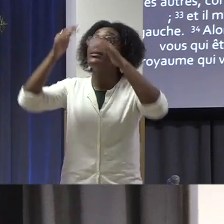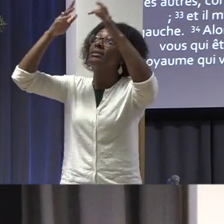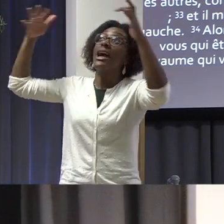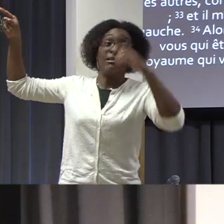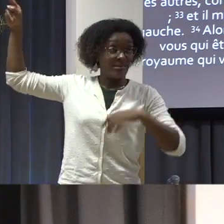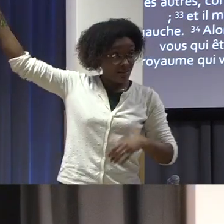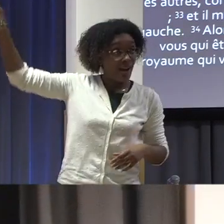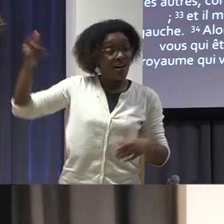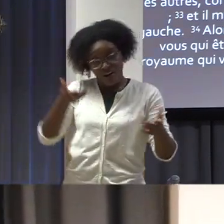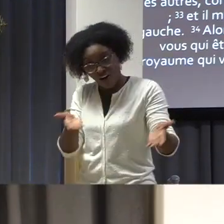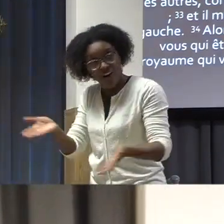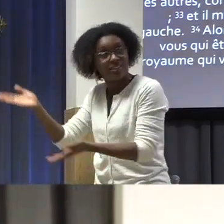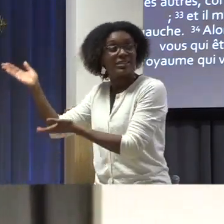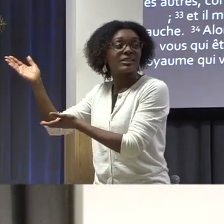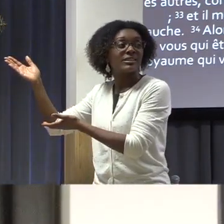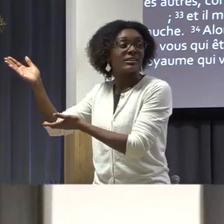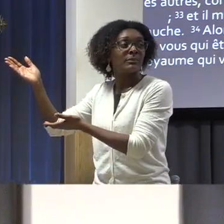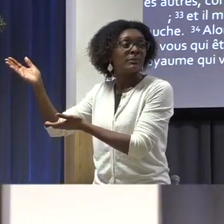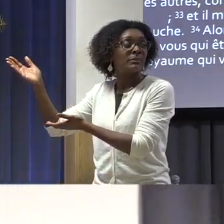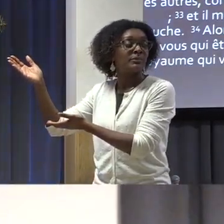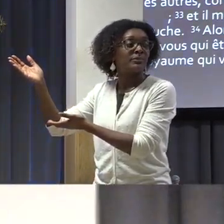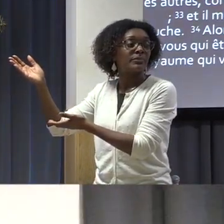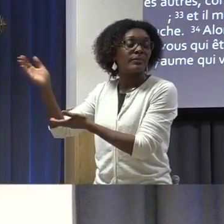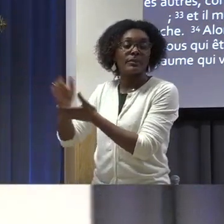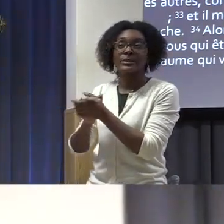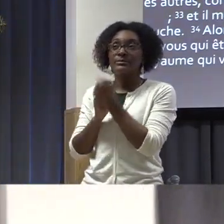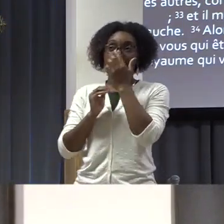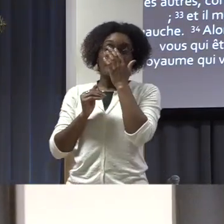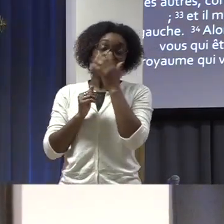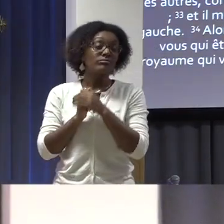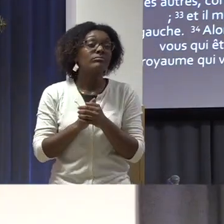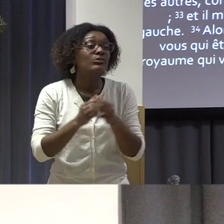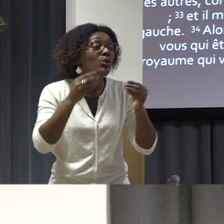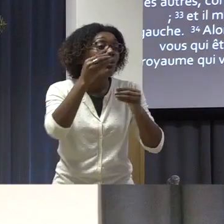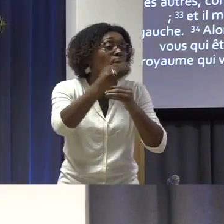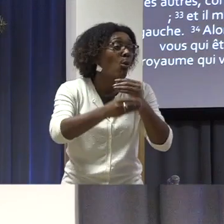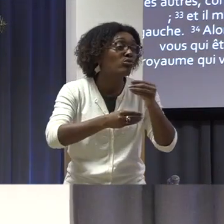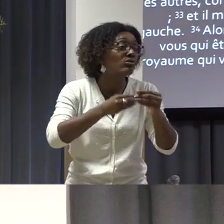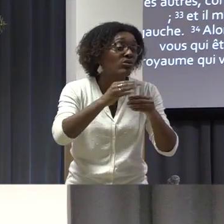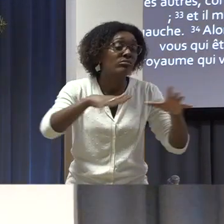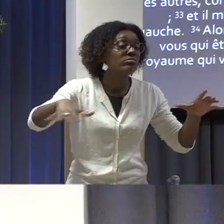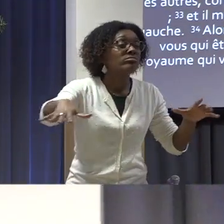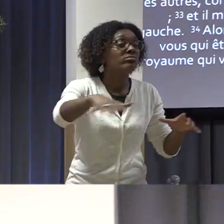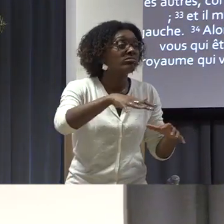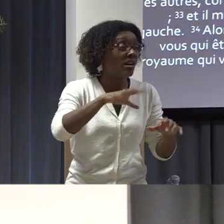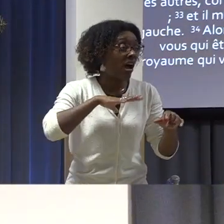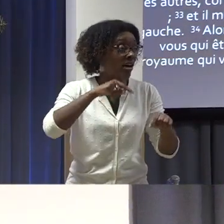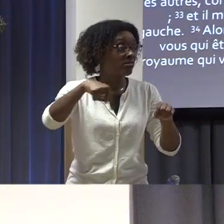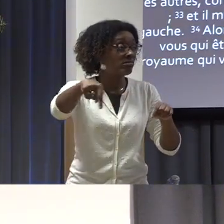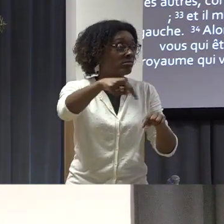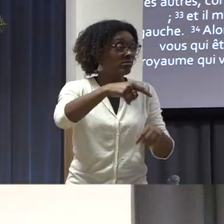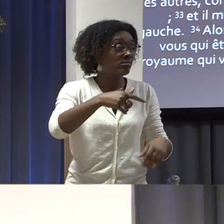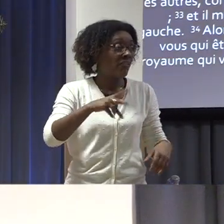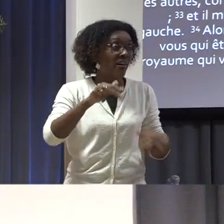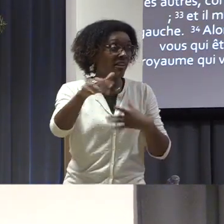vous c'est dans l'horreur ce ne sont pas les mains toutes façons tout ce que le monde a est appelé à passer ce sont des